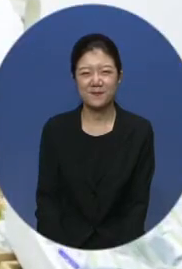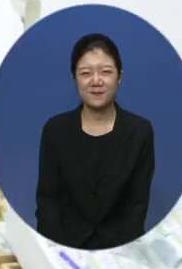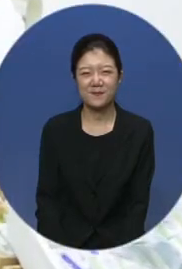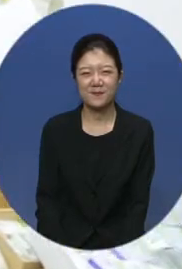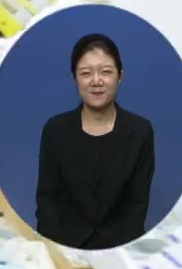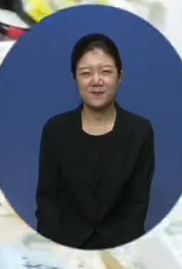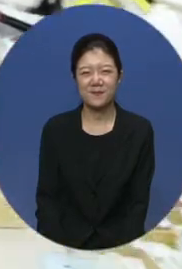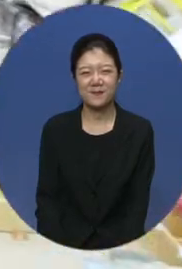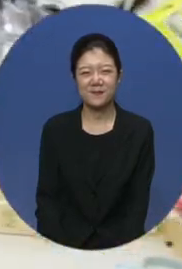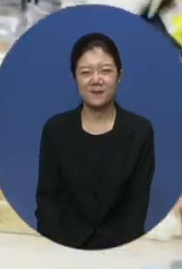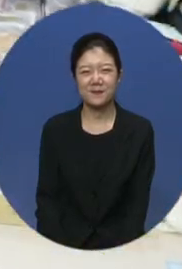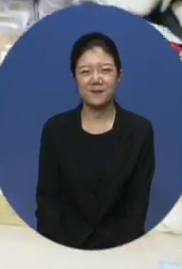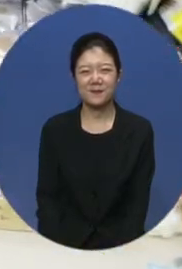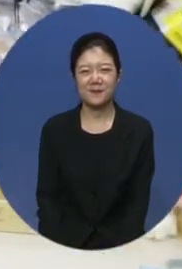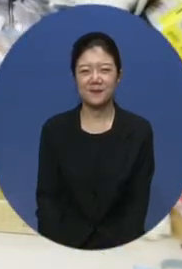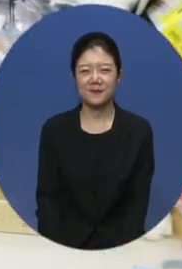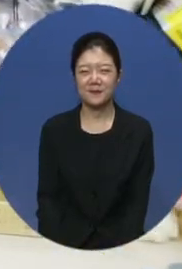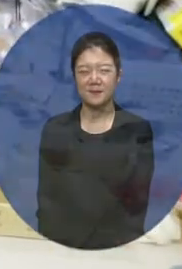우후!